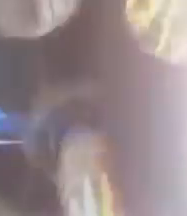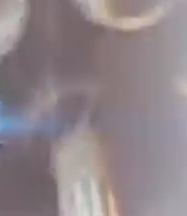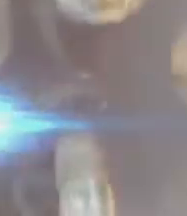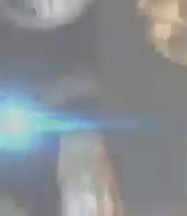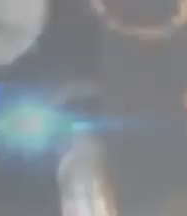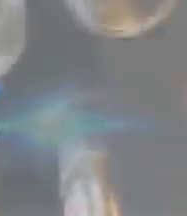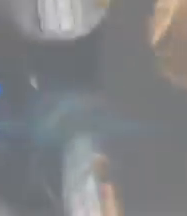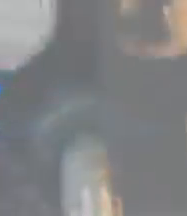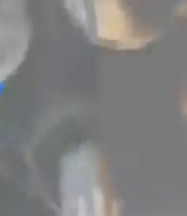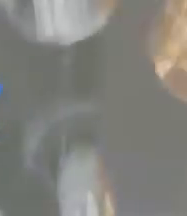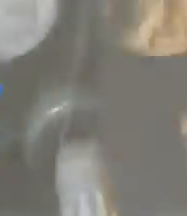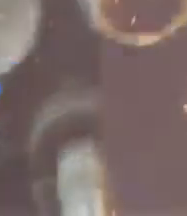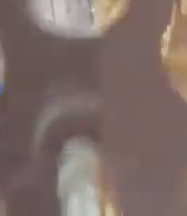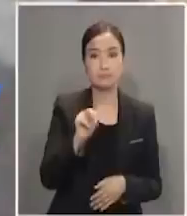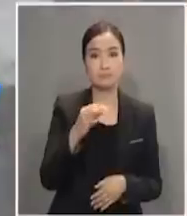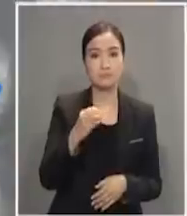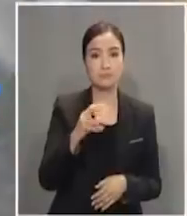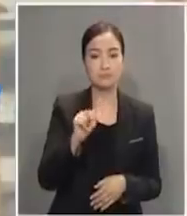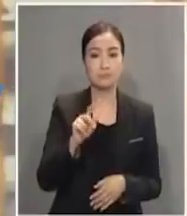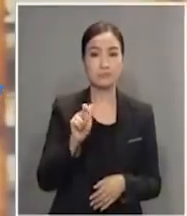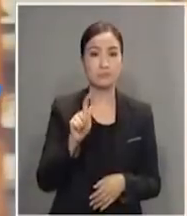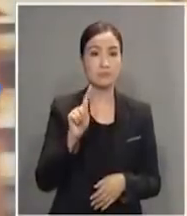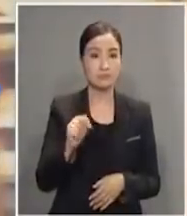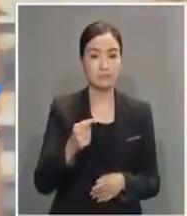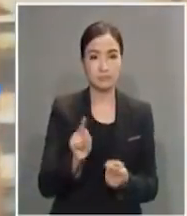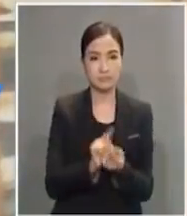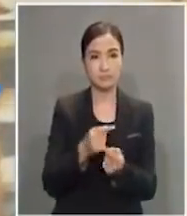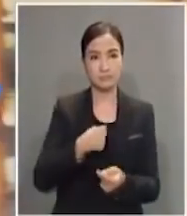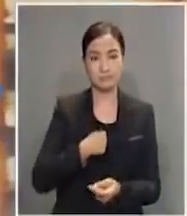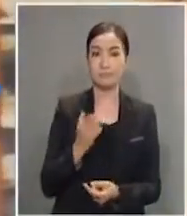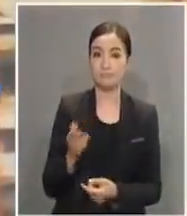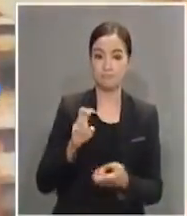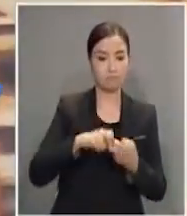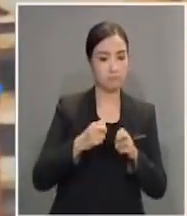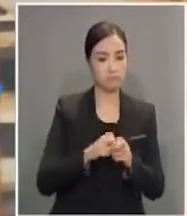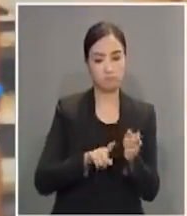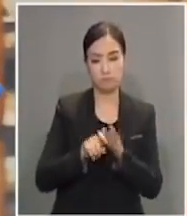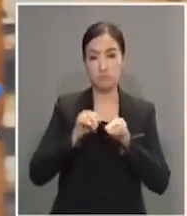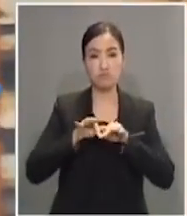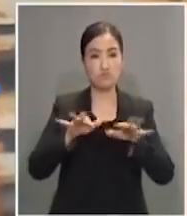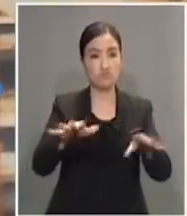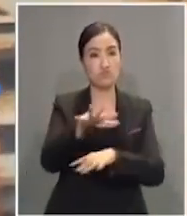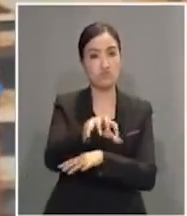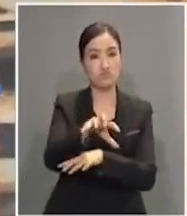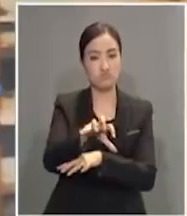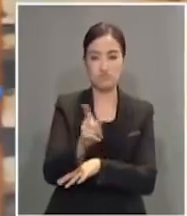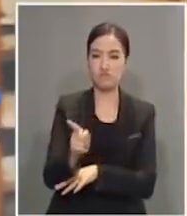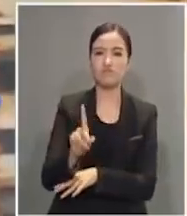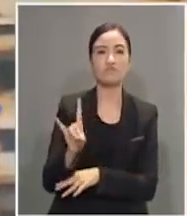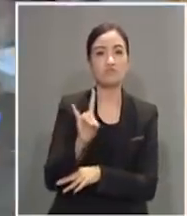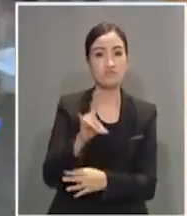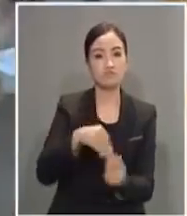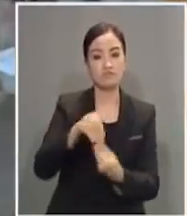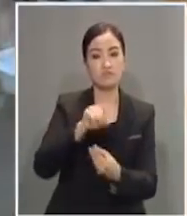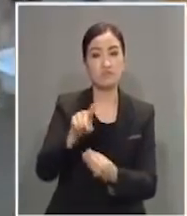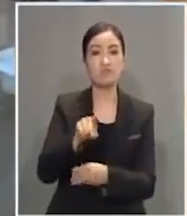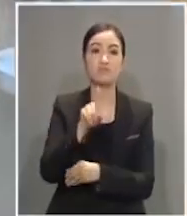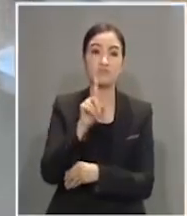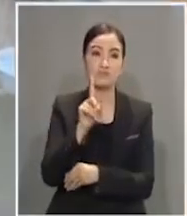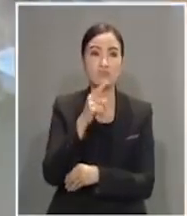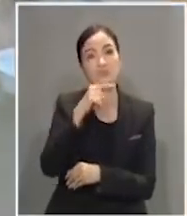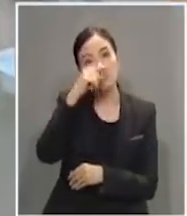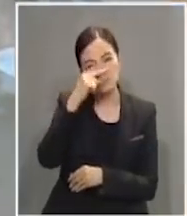สวัสดีครับ In on Ad วันนี้พบกับผมชุษณะตันตยานนท์ปัญหาโรคระบาดในกุ้งสัตว์เศรษฐกิจของไทยหากไม่มีการเฝ้า